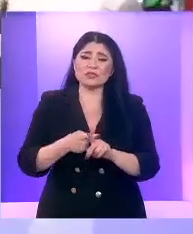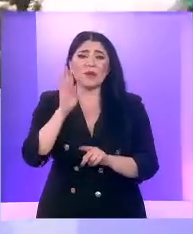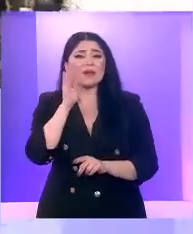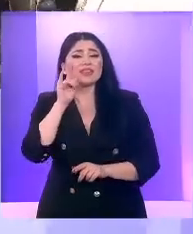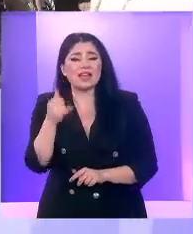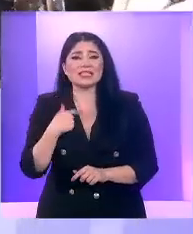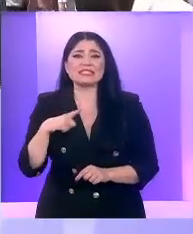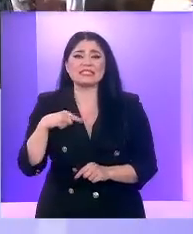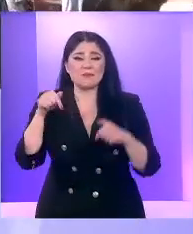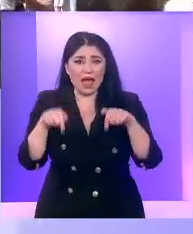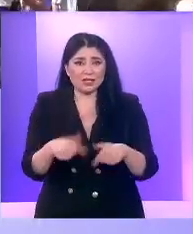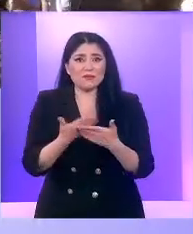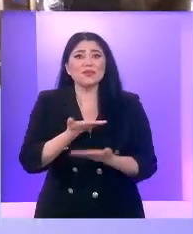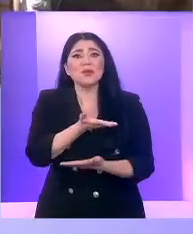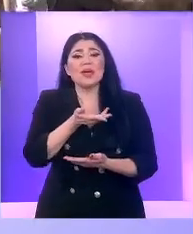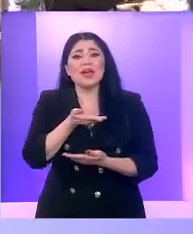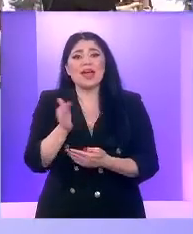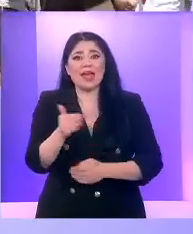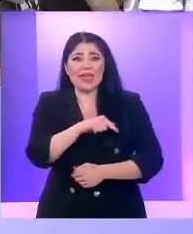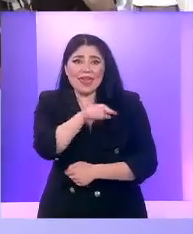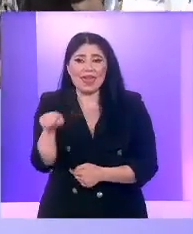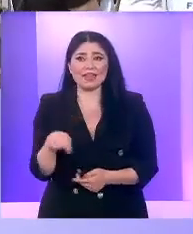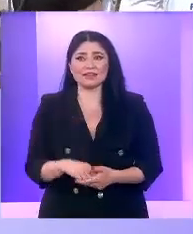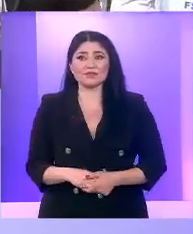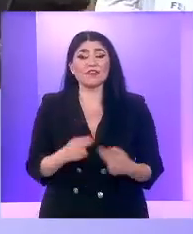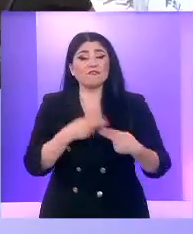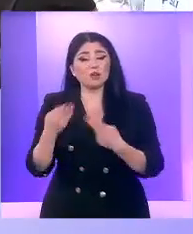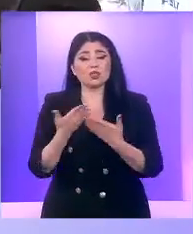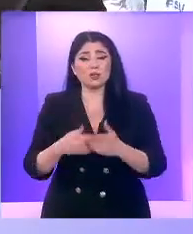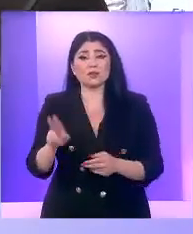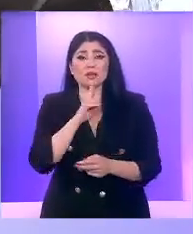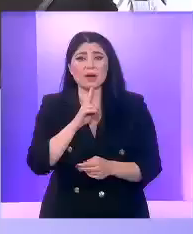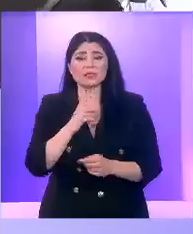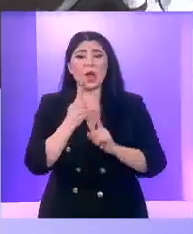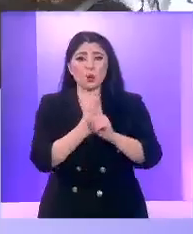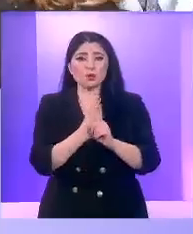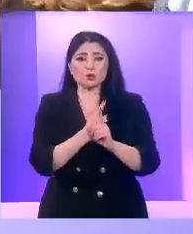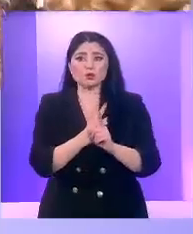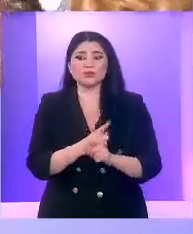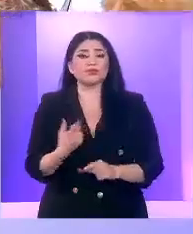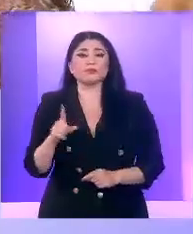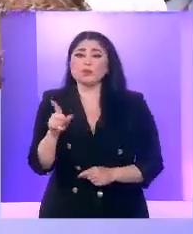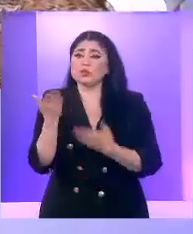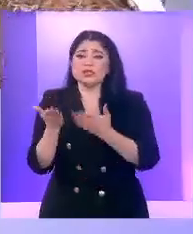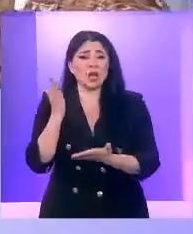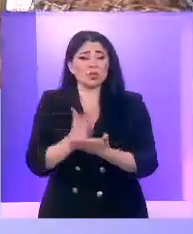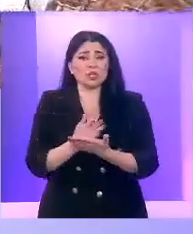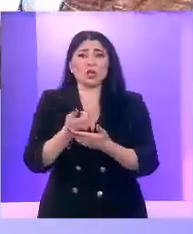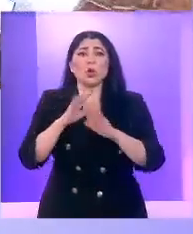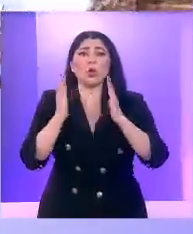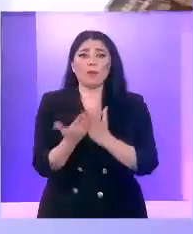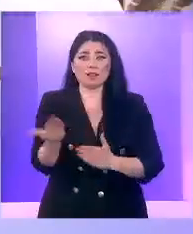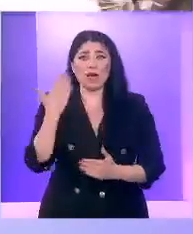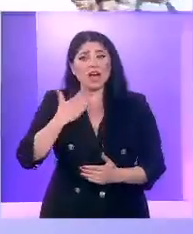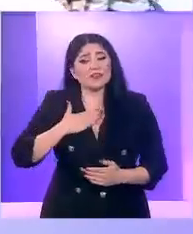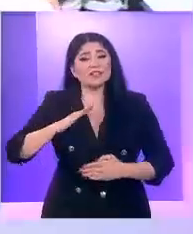suntem aici pentru ei. Vă întoarceți la oră de marți? Nu știm. Nu eu hotărăsc, ci lumea de aici din spatele meu. Eu